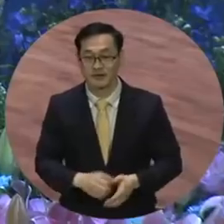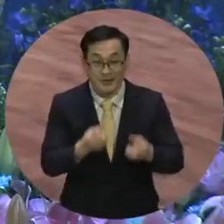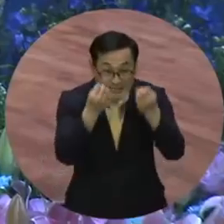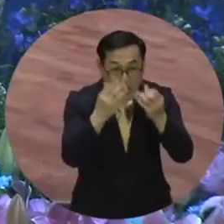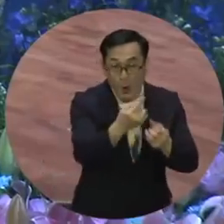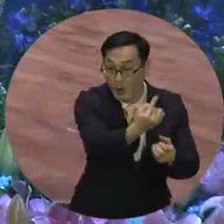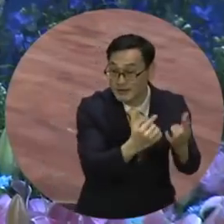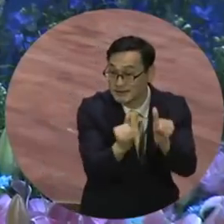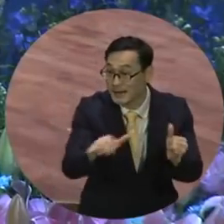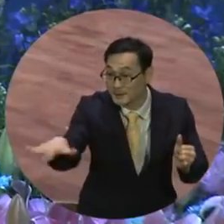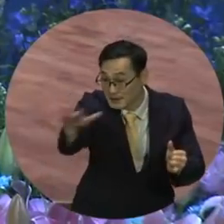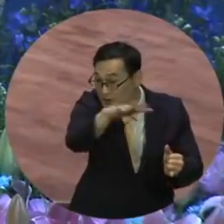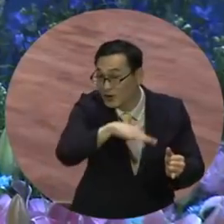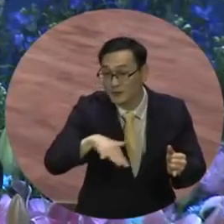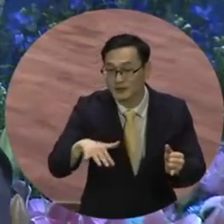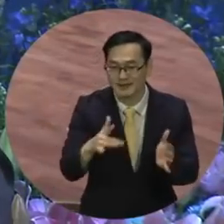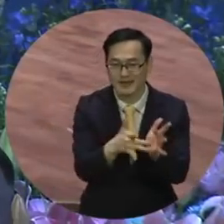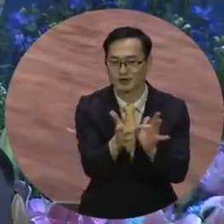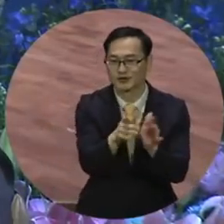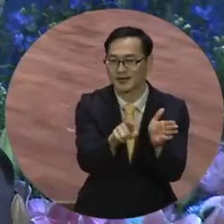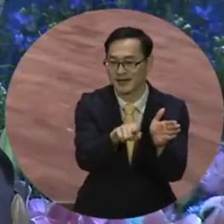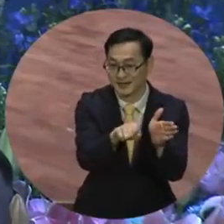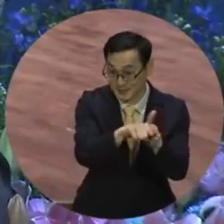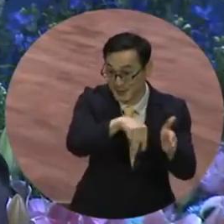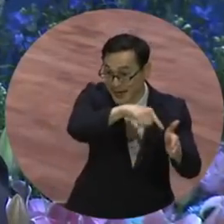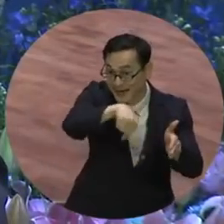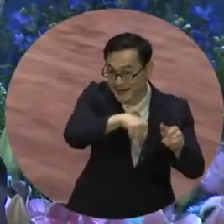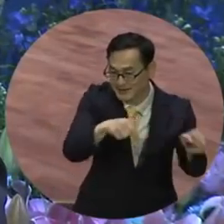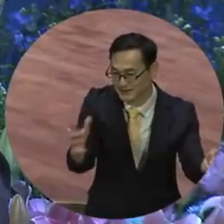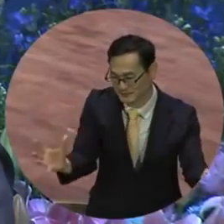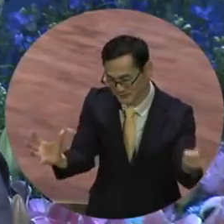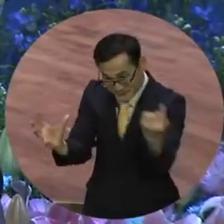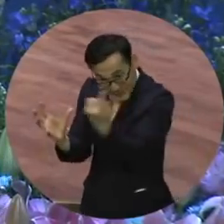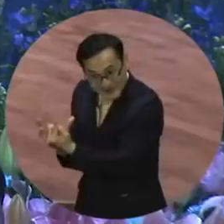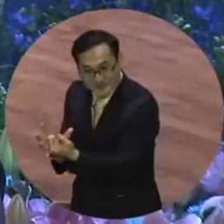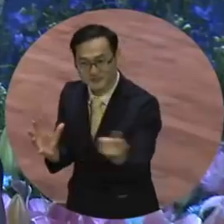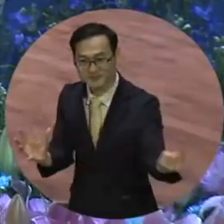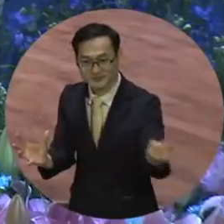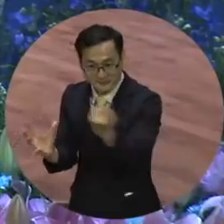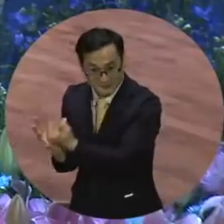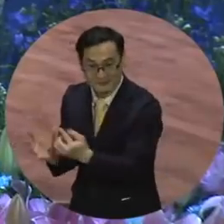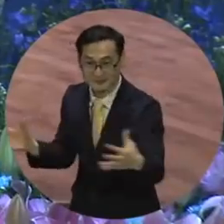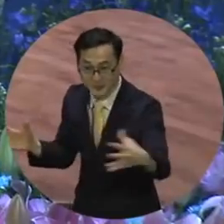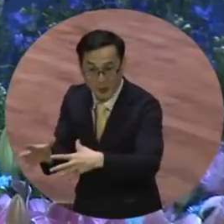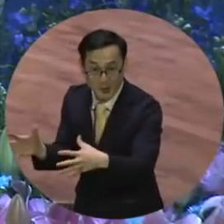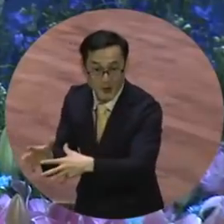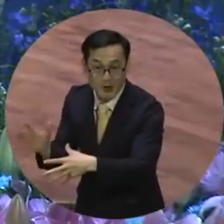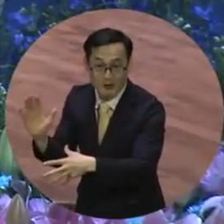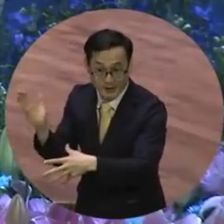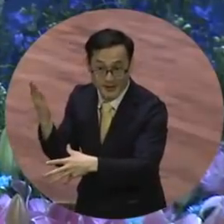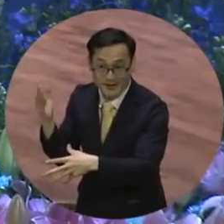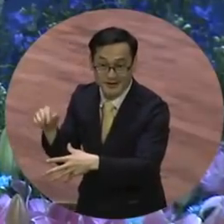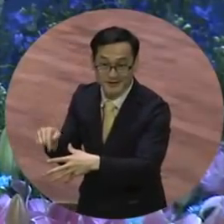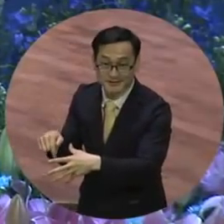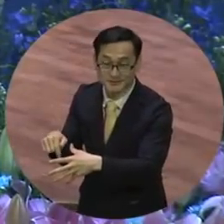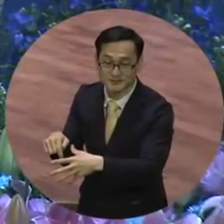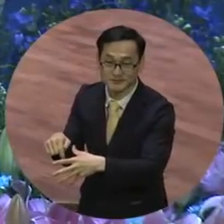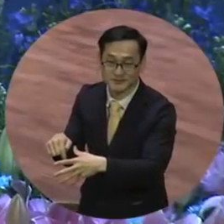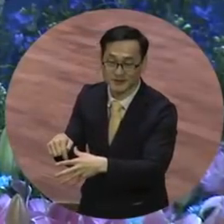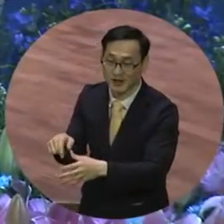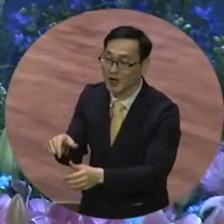예수 그리스도 안에서 이제 예원 공동체 안에 들어왔기 때문에 주신 구원의